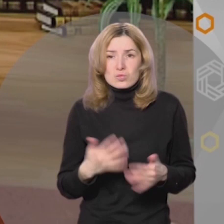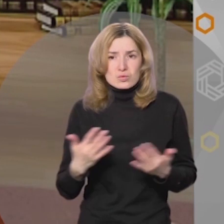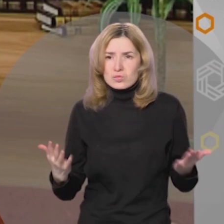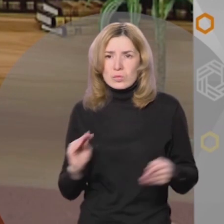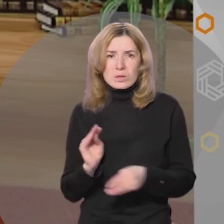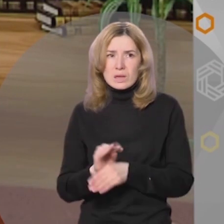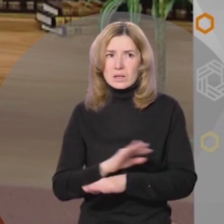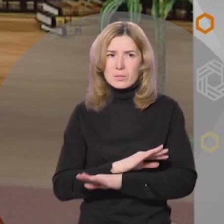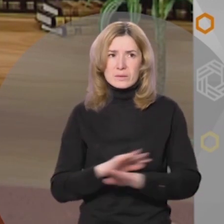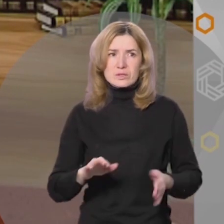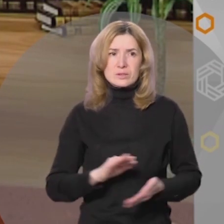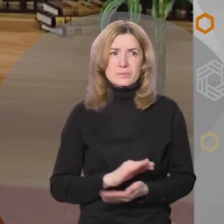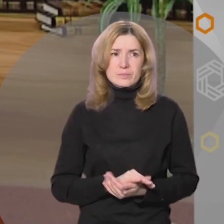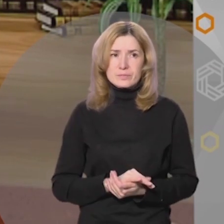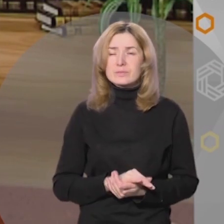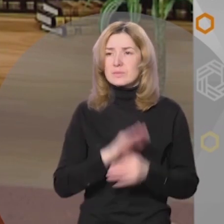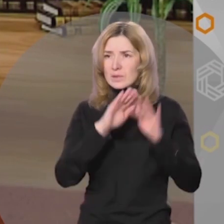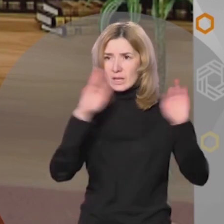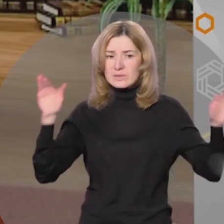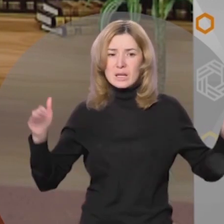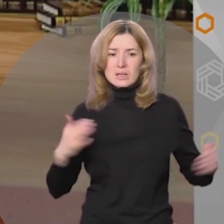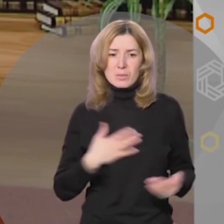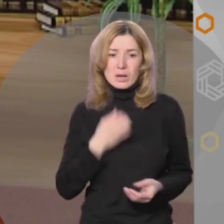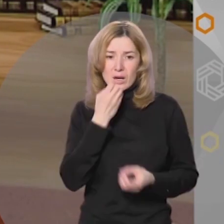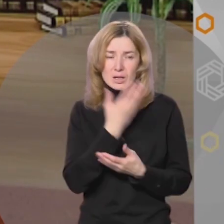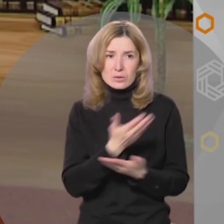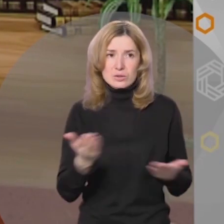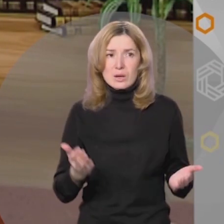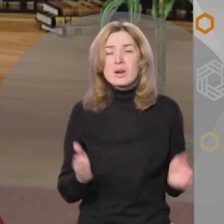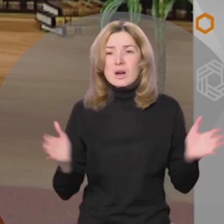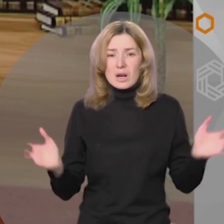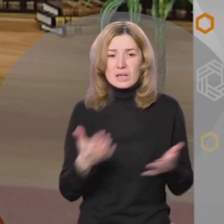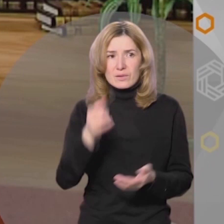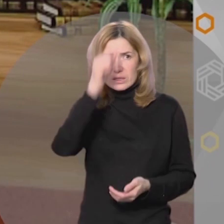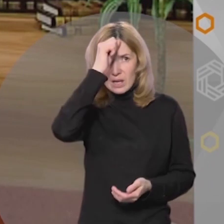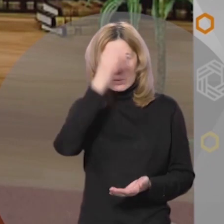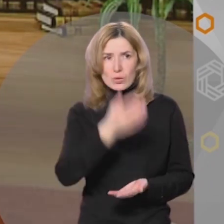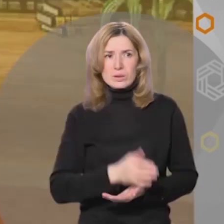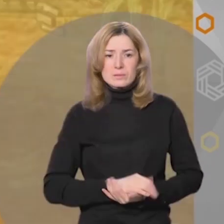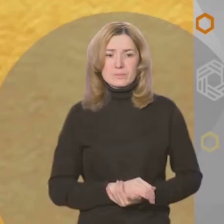прибавишь. До свидания, мои хорошие. Храни вас Господь.